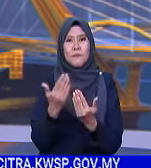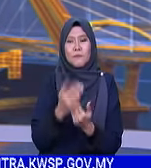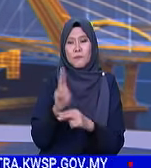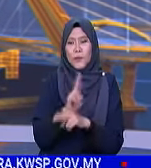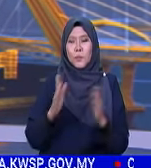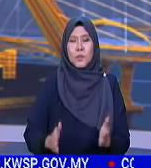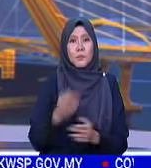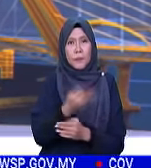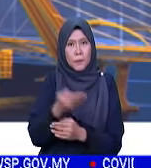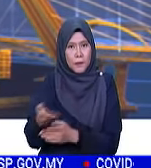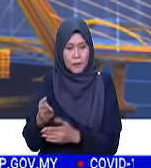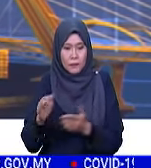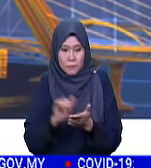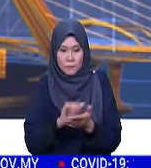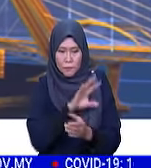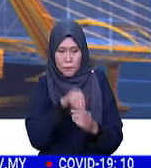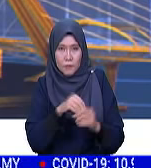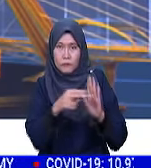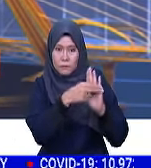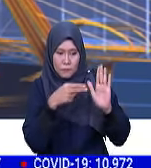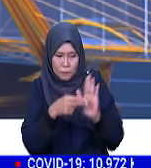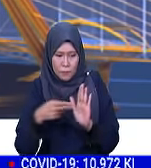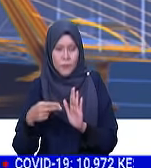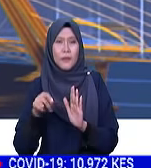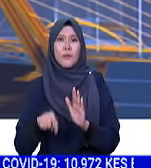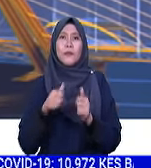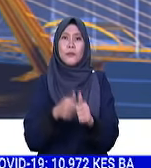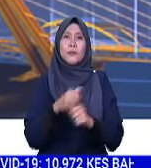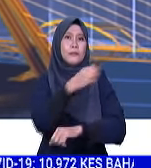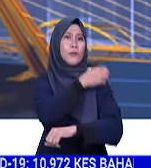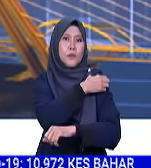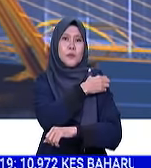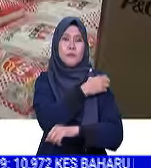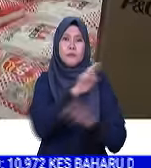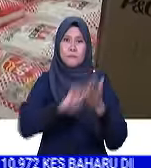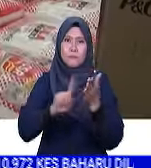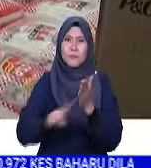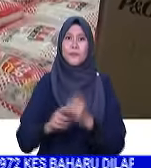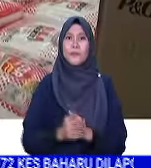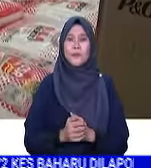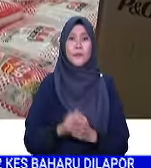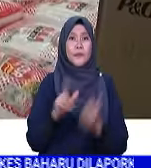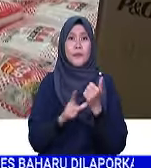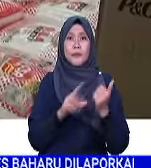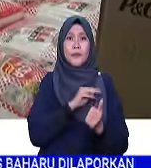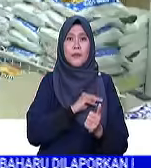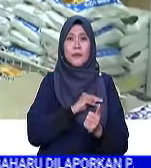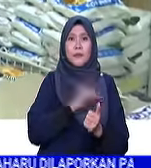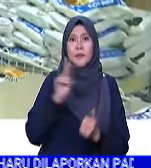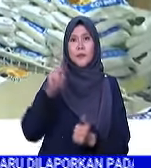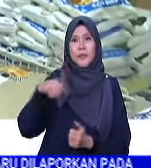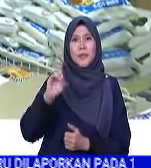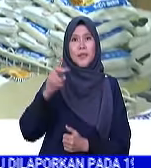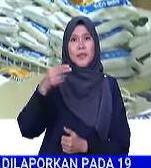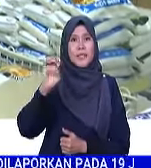mengenal pasti barang terlibat selain untuk tujuan penguatkuasaan. Timbalan Menteri KPDN HEP, Dato' Rasul